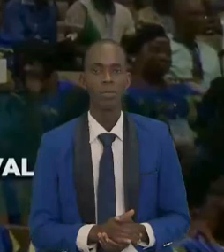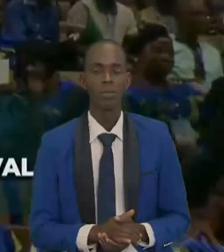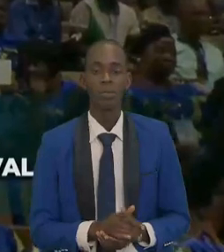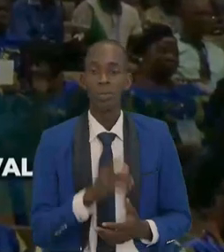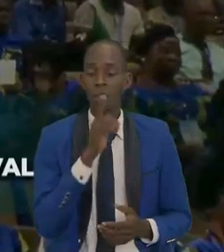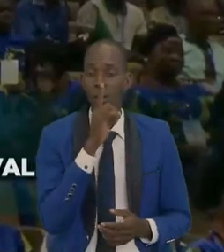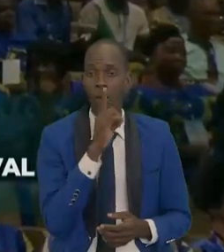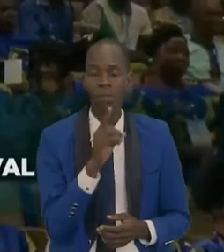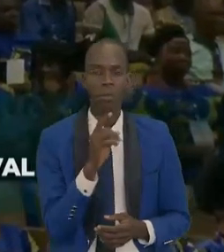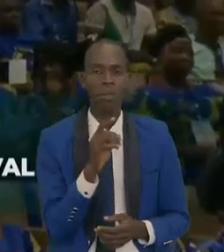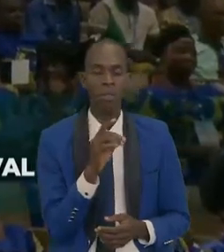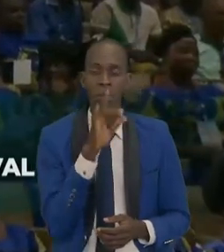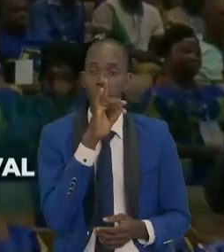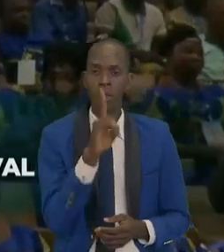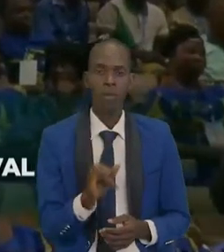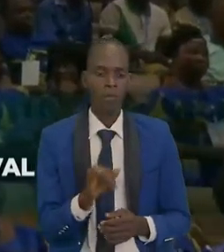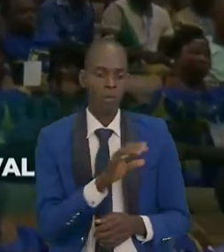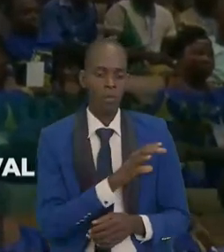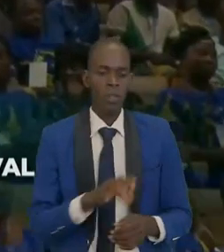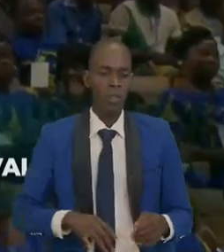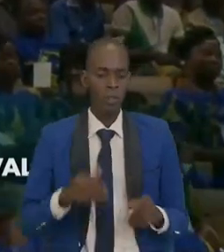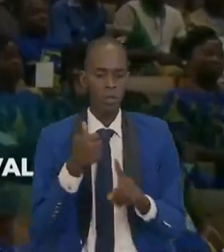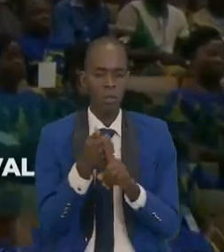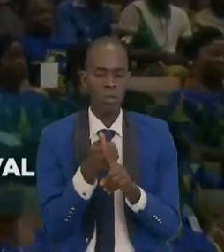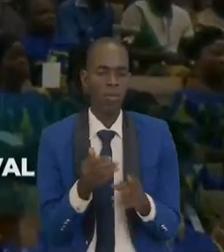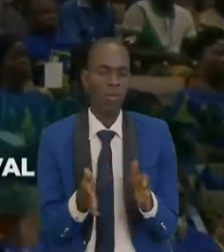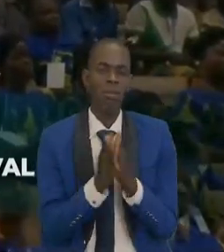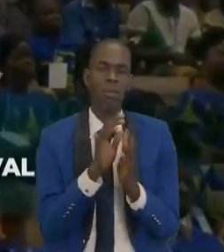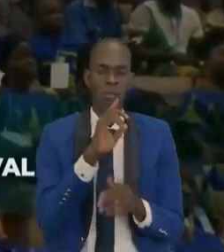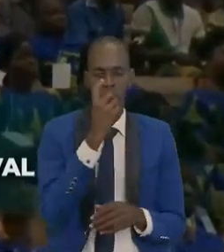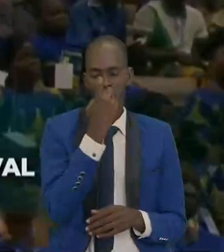En réalité, Christ lui-même a posé la question.